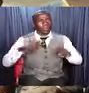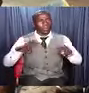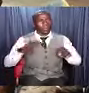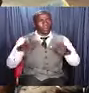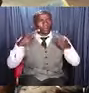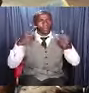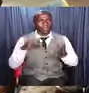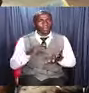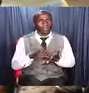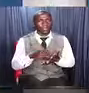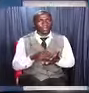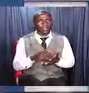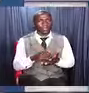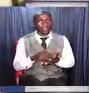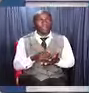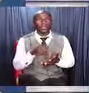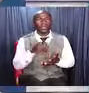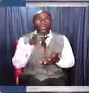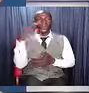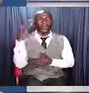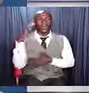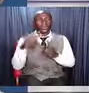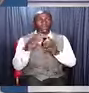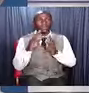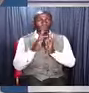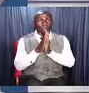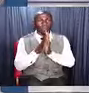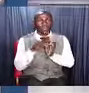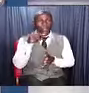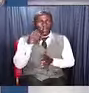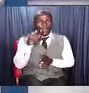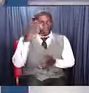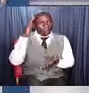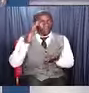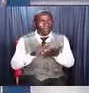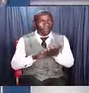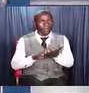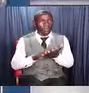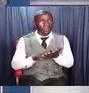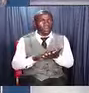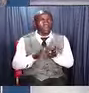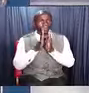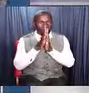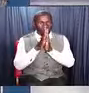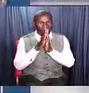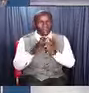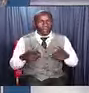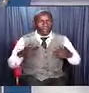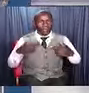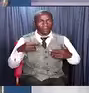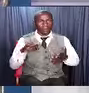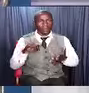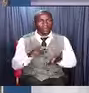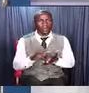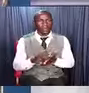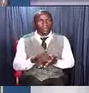Tafuteni mtaona. Seek you shall find. Si mhubiri tu aombe. It's not for the preacher ni to pray. Ni wewe uaminie. Yesu anasema omba utapata. For you who believes,